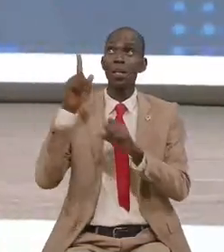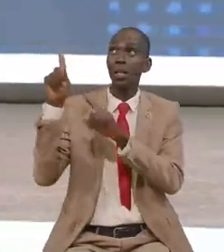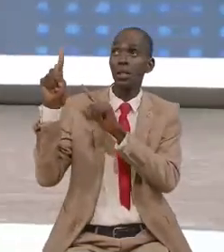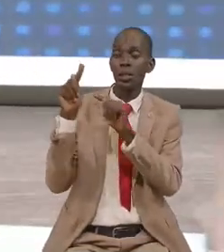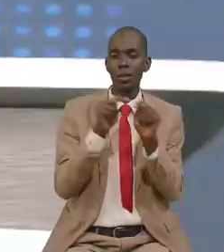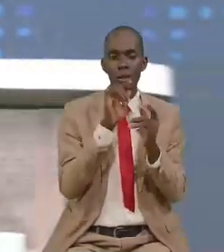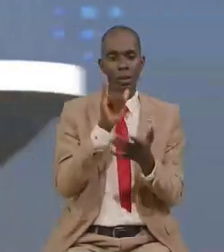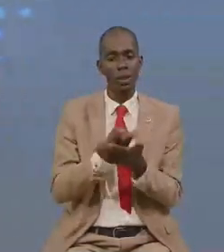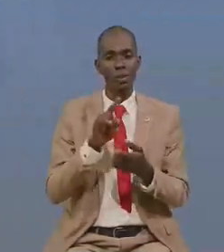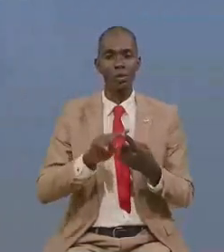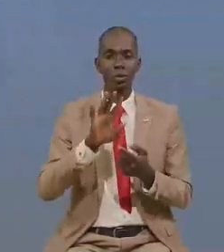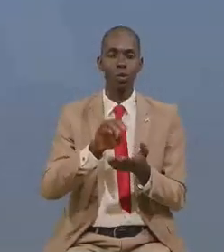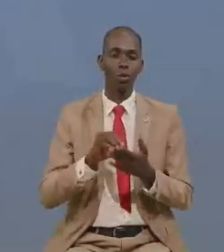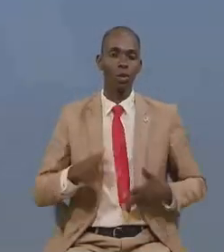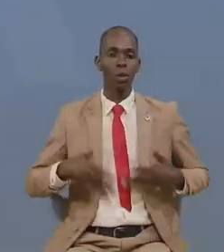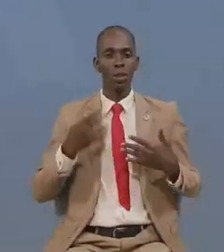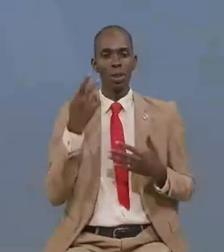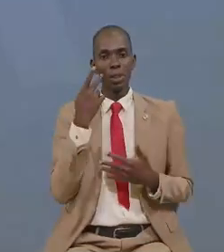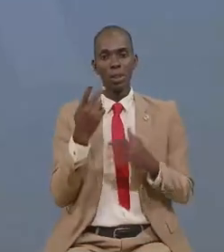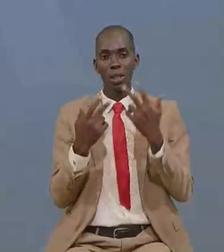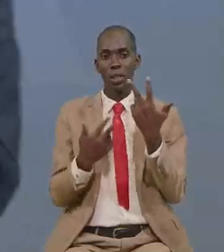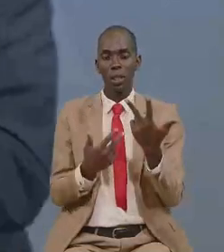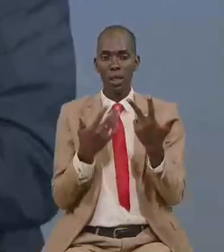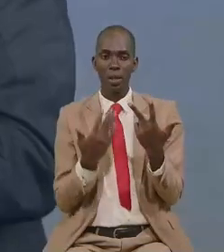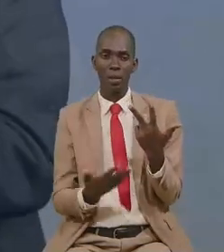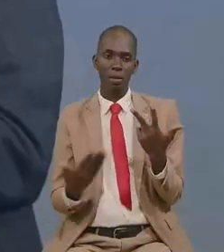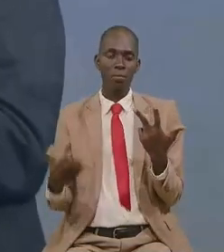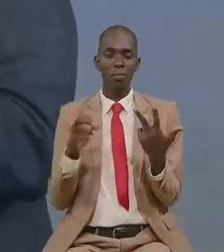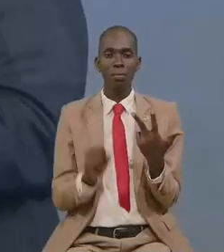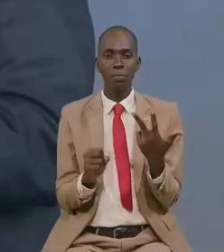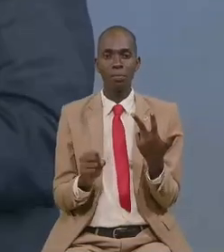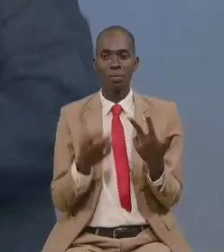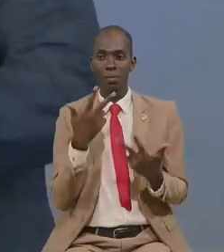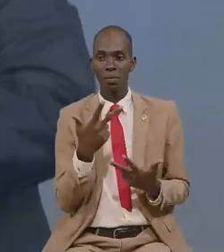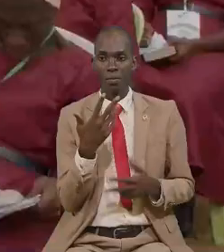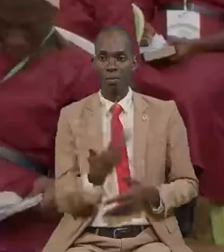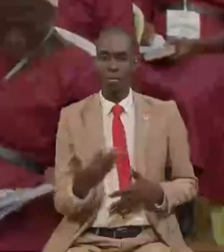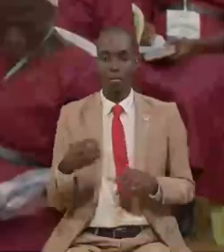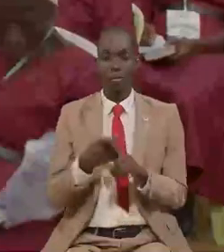ça. Nous considérons trois points. Trois points dans ce message. Premièrement,